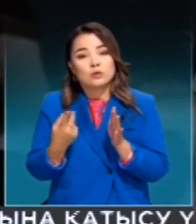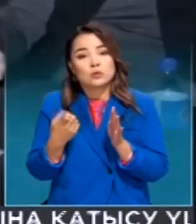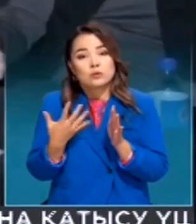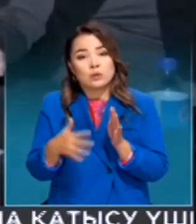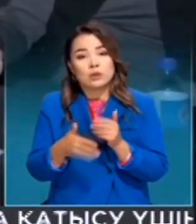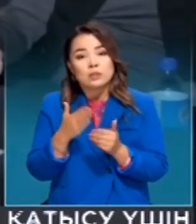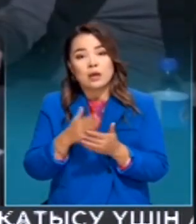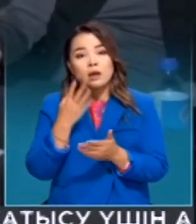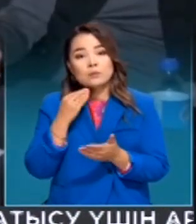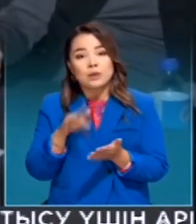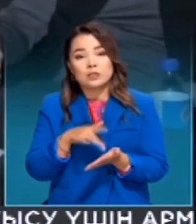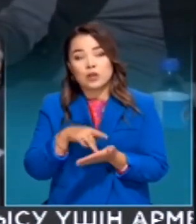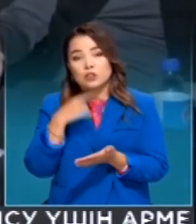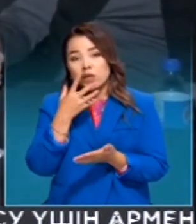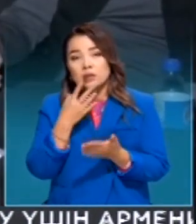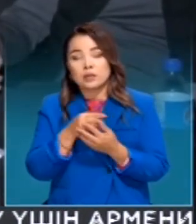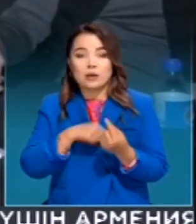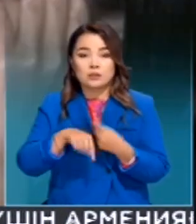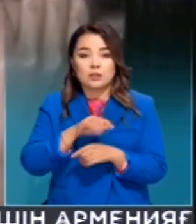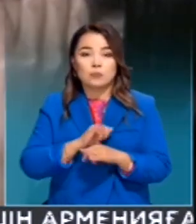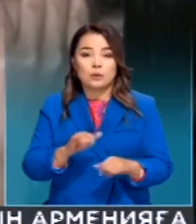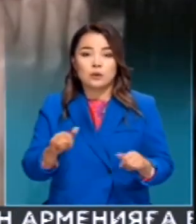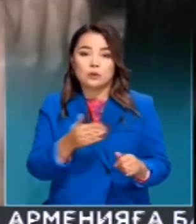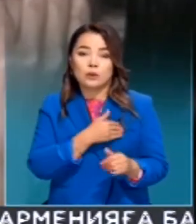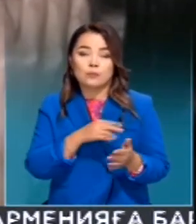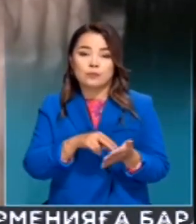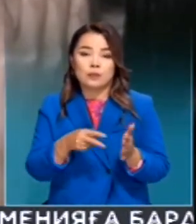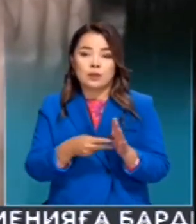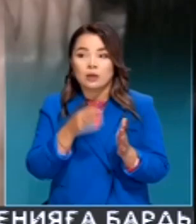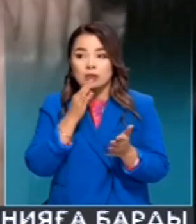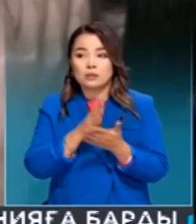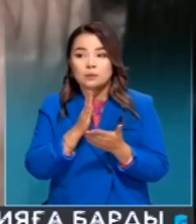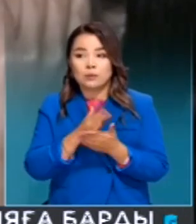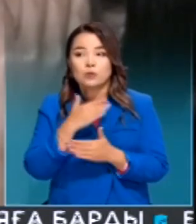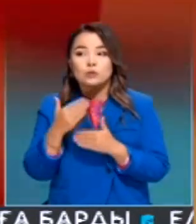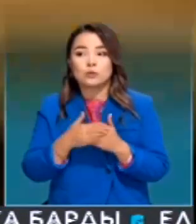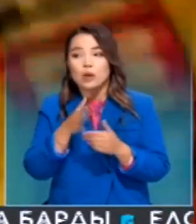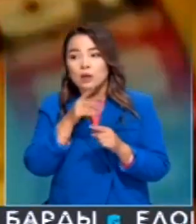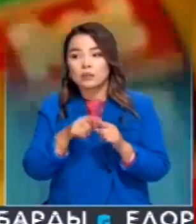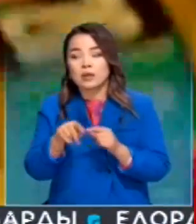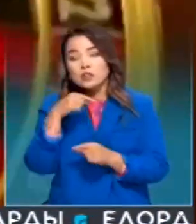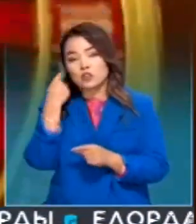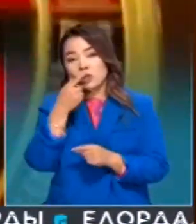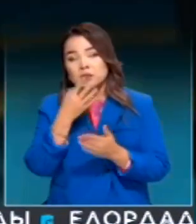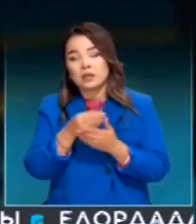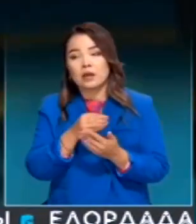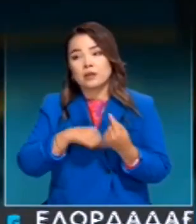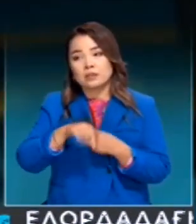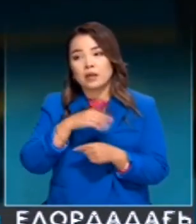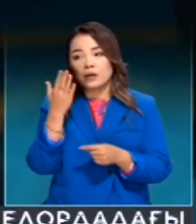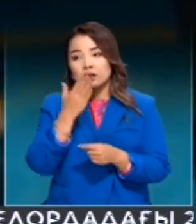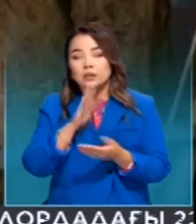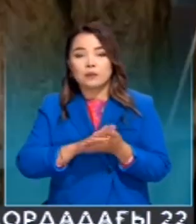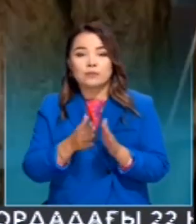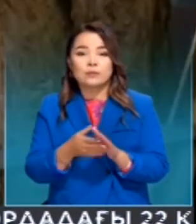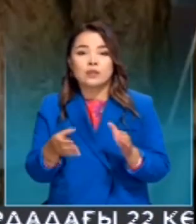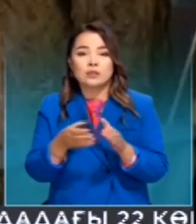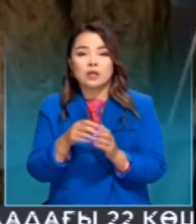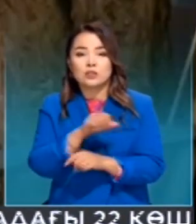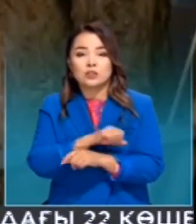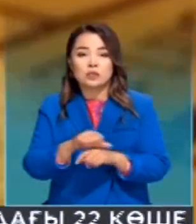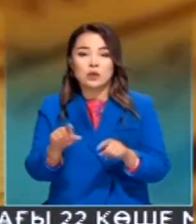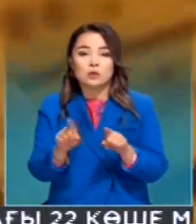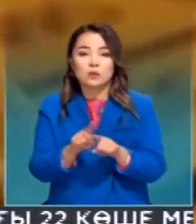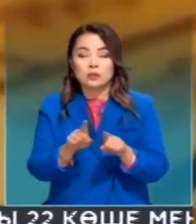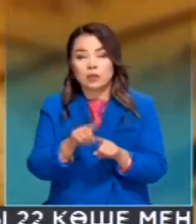Алматыда. Сондықтан жеке кәсіпкерлер олардың санын көбейтпекші. Айта кету керек, жуық арада жеке кәсіпкерлер қазақ фильммен меморандумға отырып шетелдік